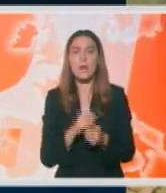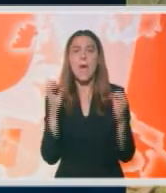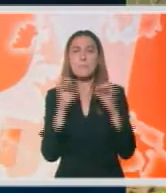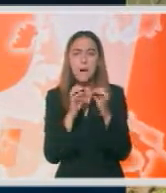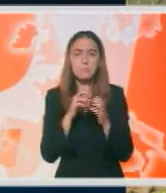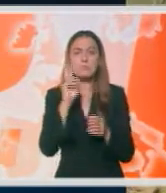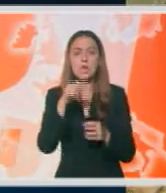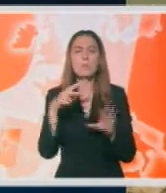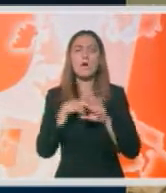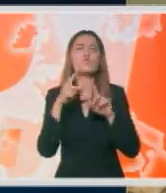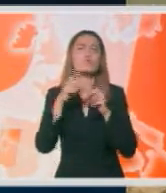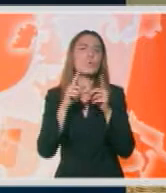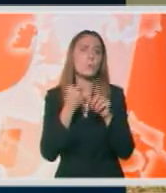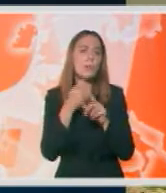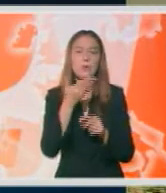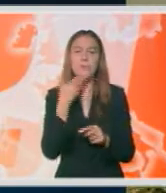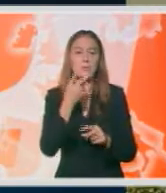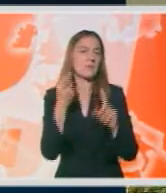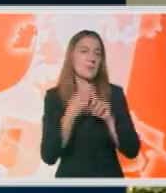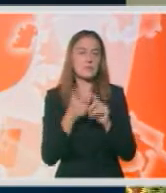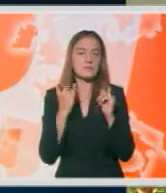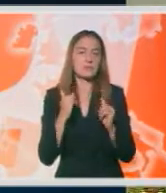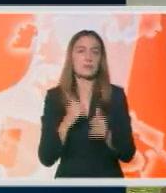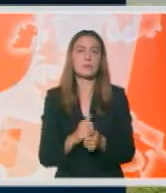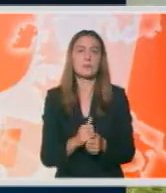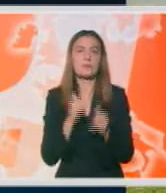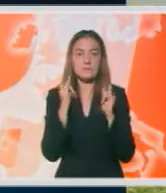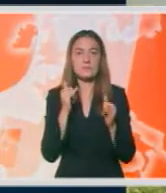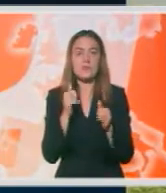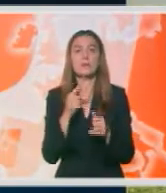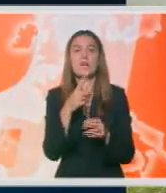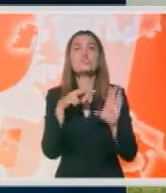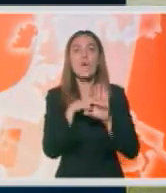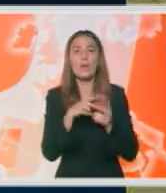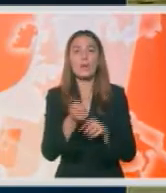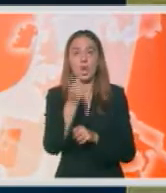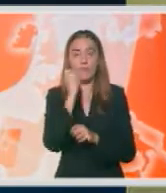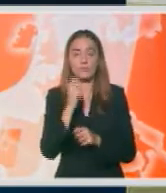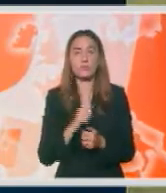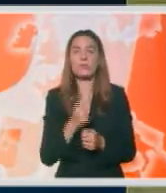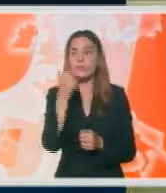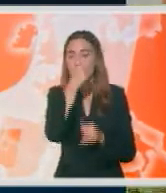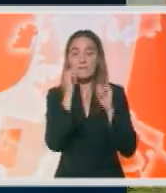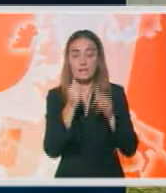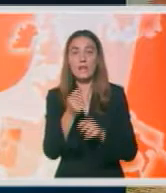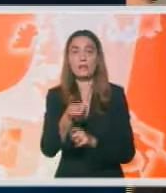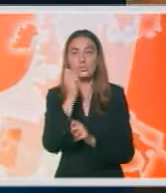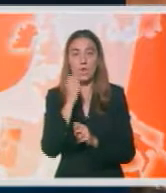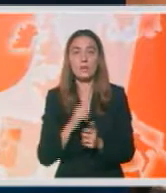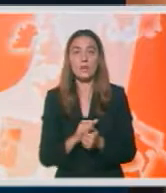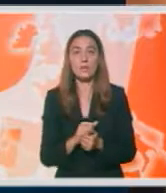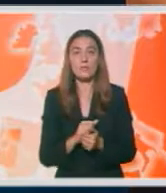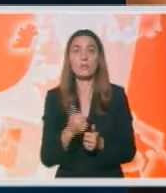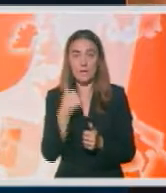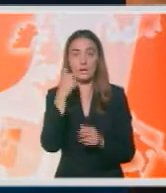Babuške ima štuke, ali to sad manje radim. Sad su u principu lovi šaran. I šta ste danas ulovili?